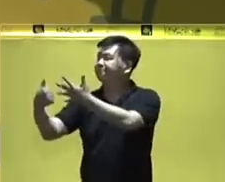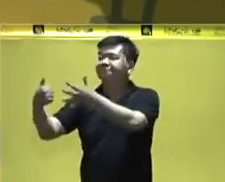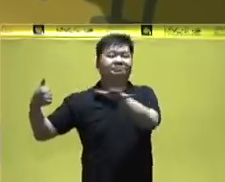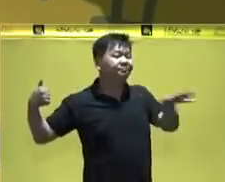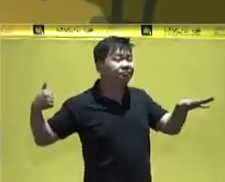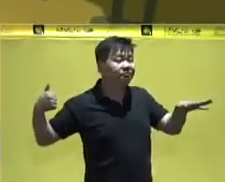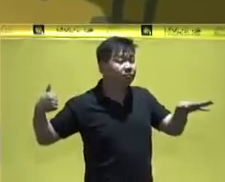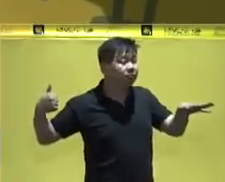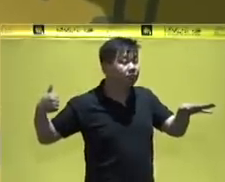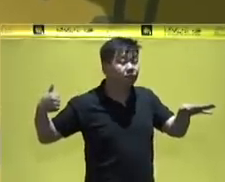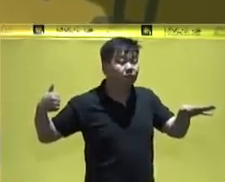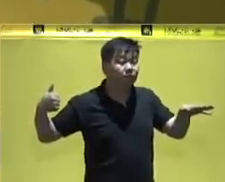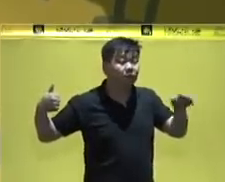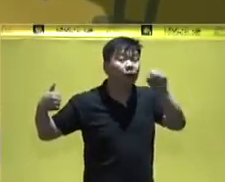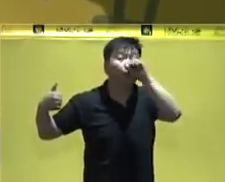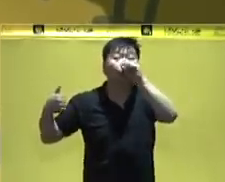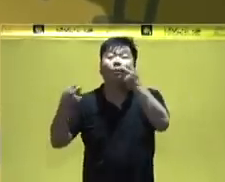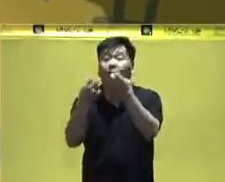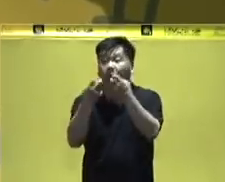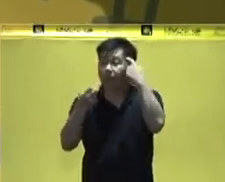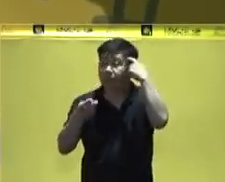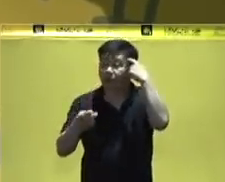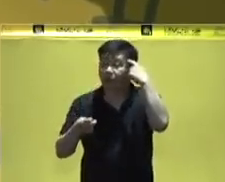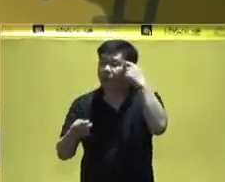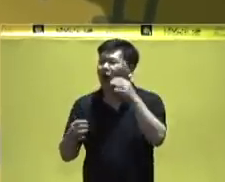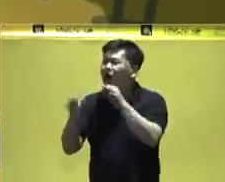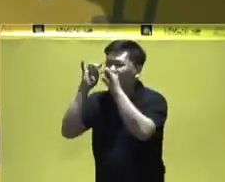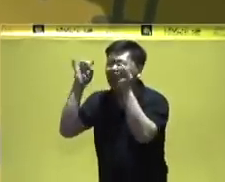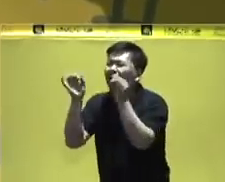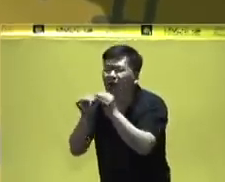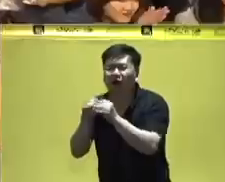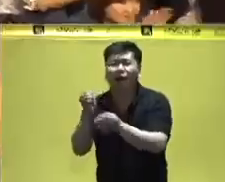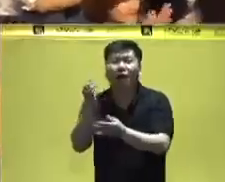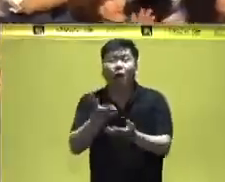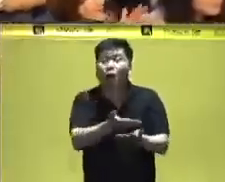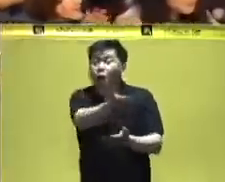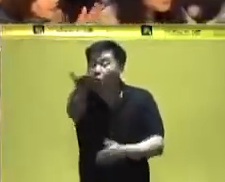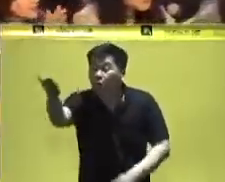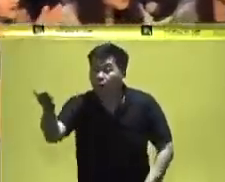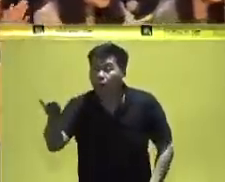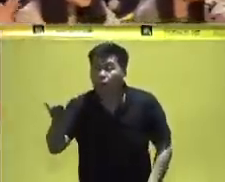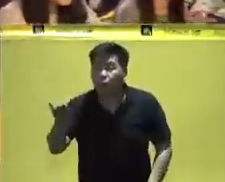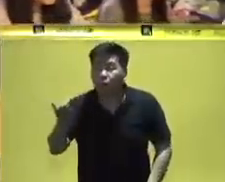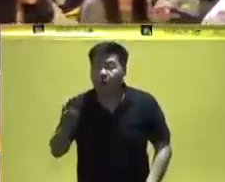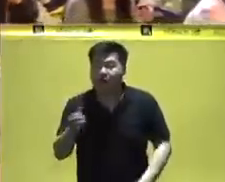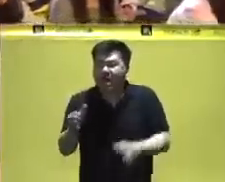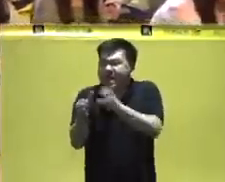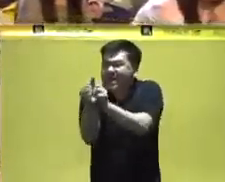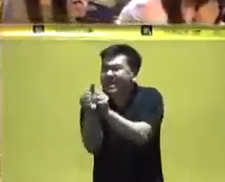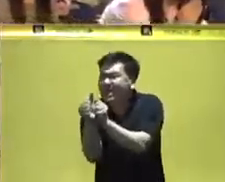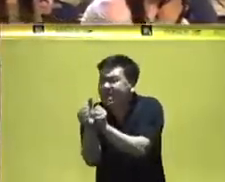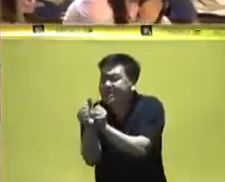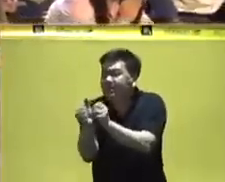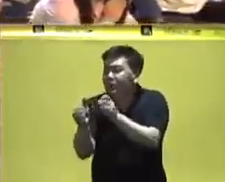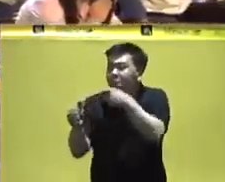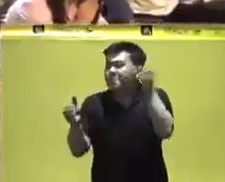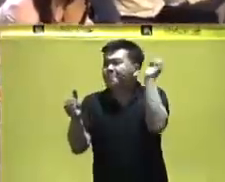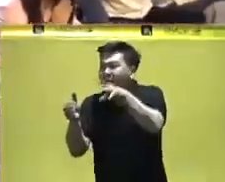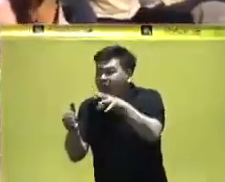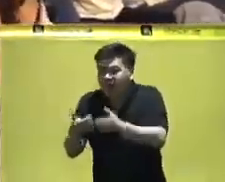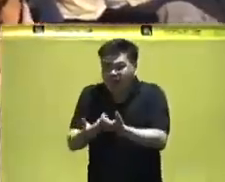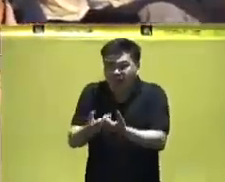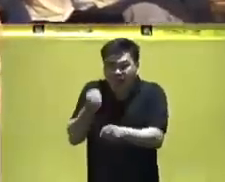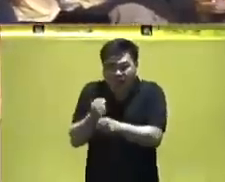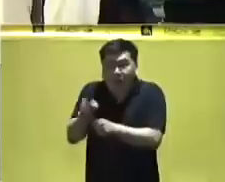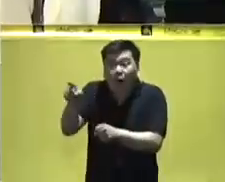국민통합을 하는데 좋은 길이라고 생각합니다. 당연합니다. 우리 예. 현명한 광주 시민들이 그 물귀신 작전이나 지역 갈등